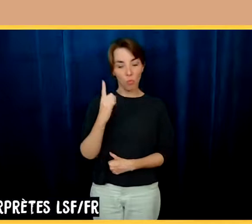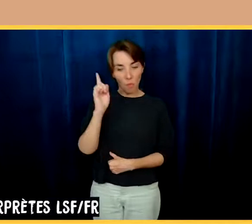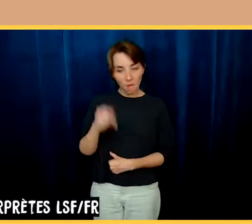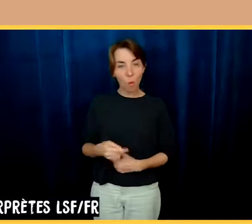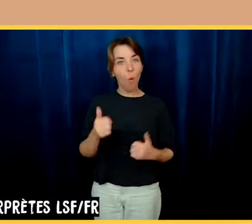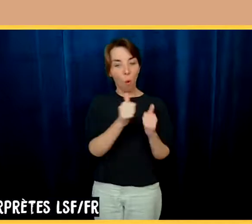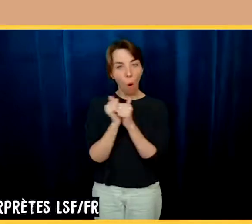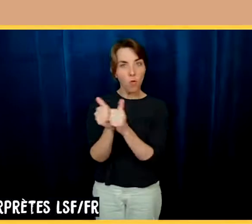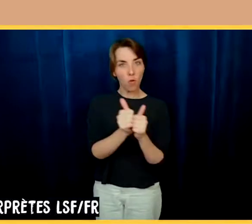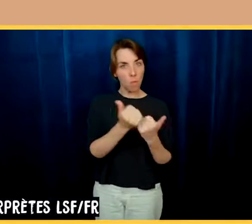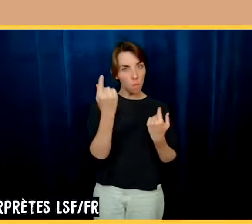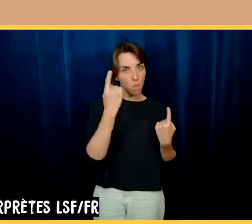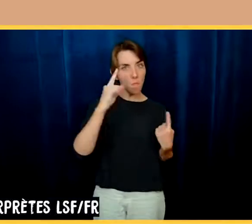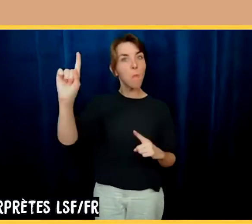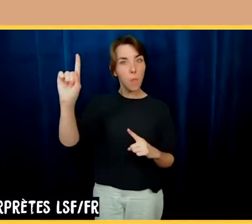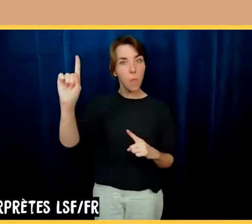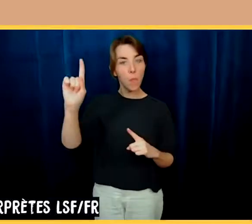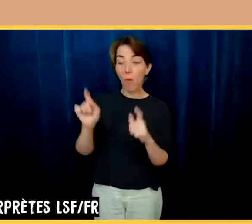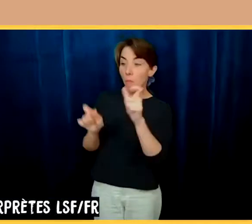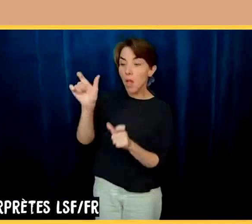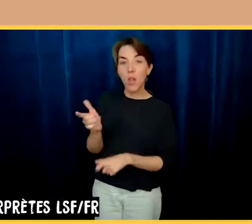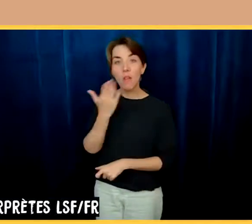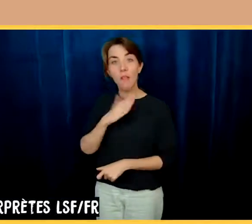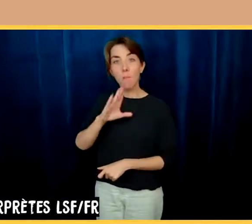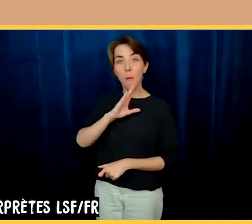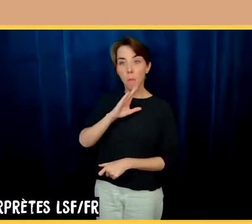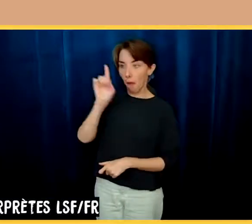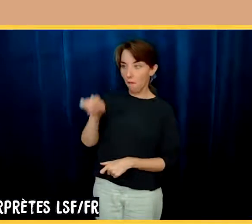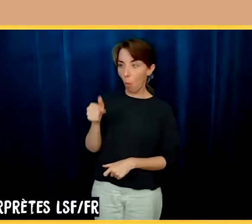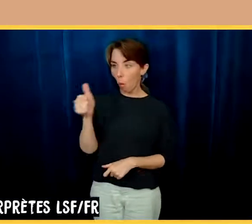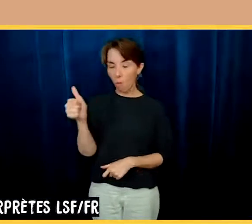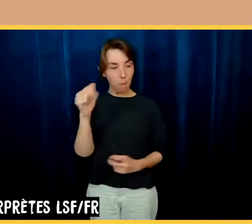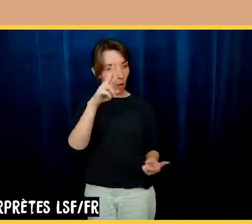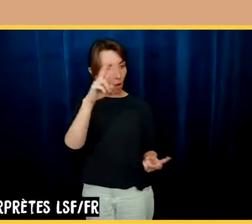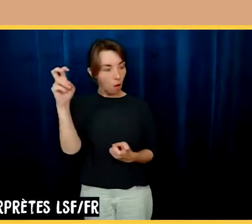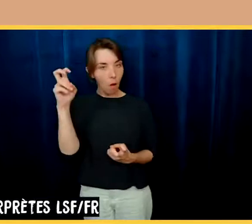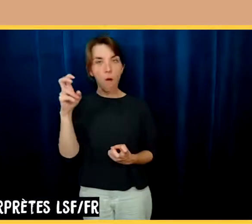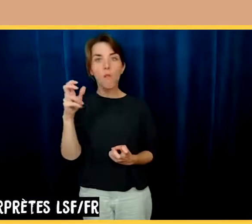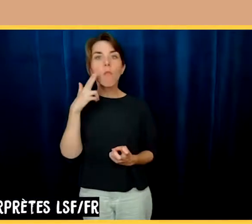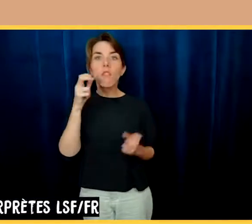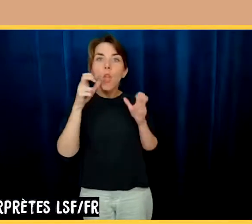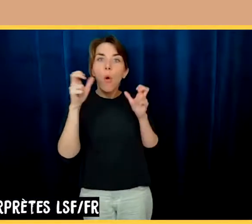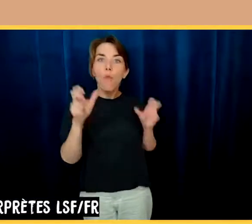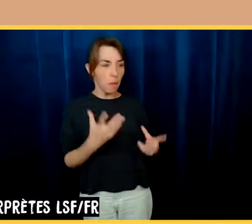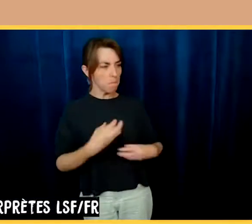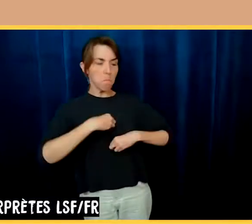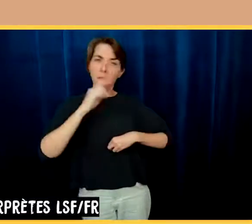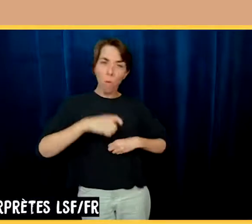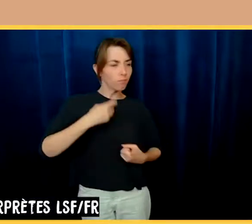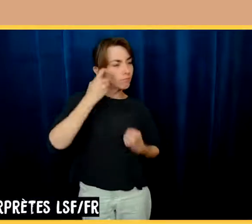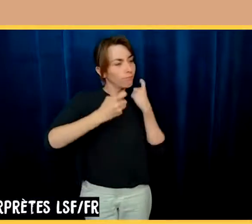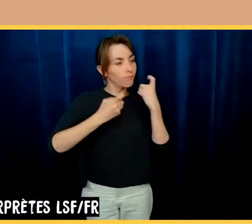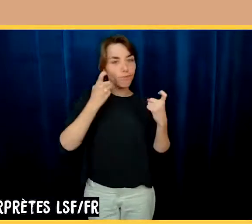dénoncer et lutter contre. Nos imams doivent s'approprier cette question de la négrophobie. Et leurs